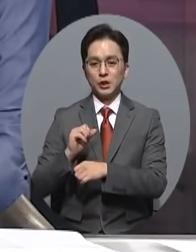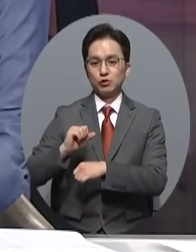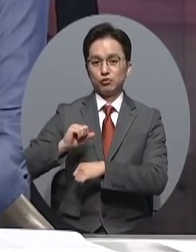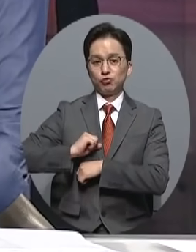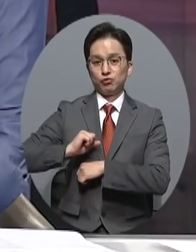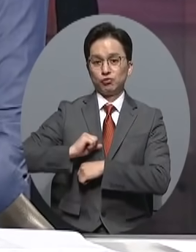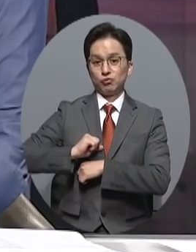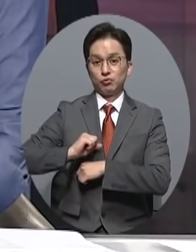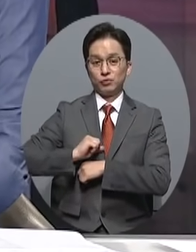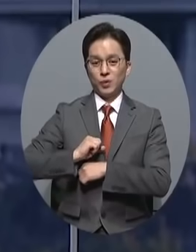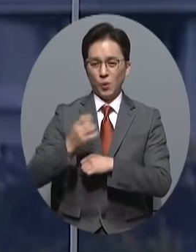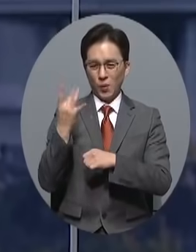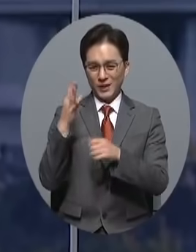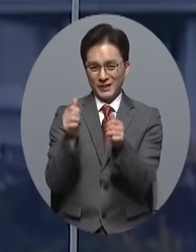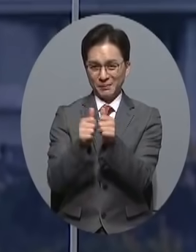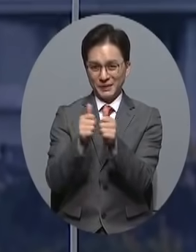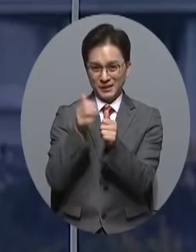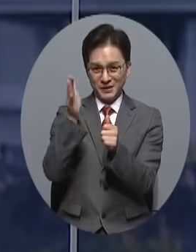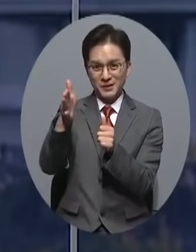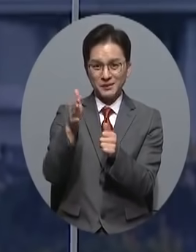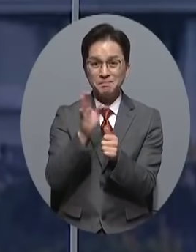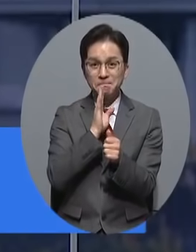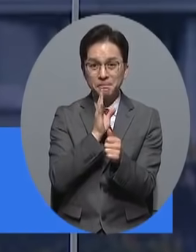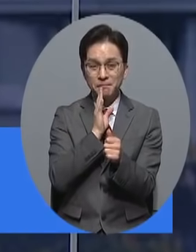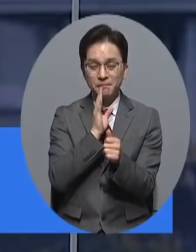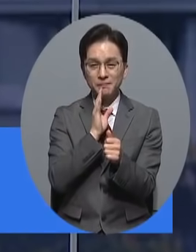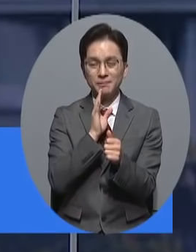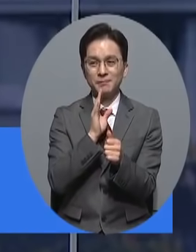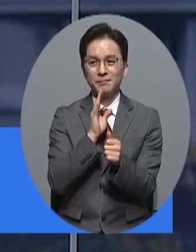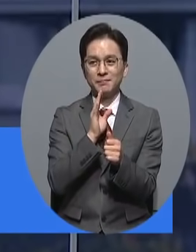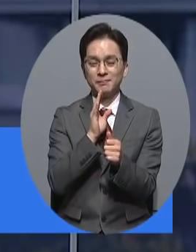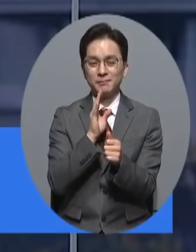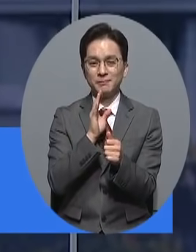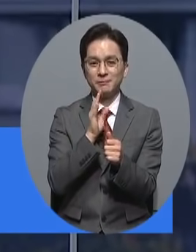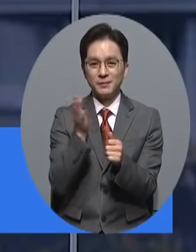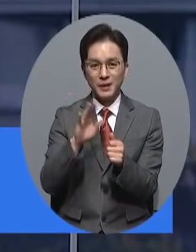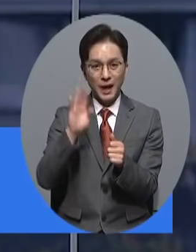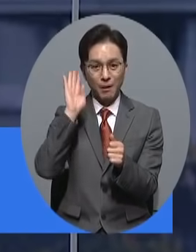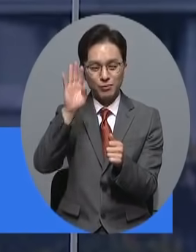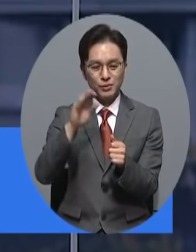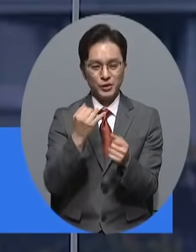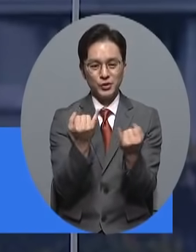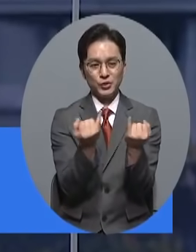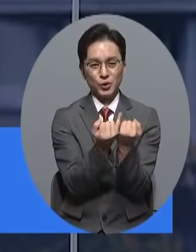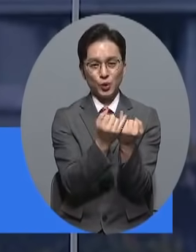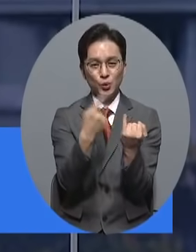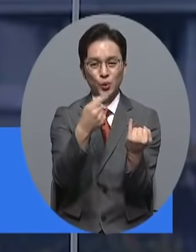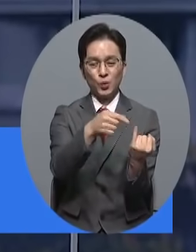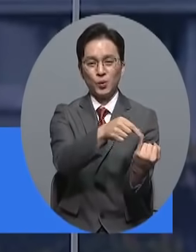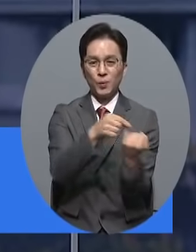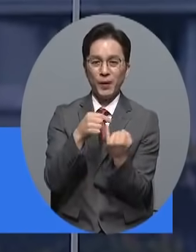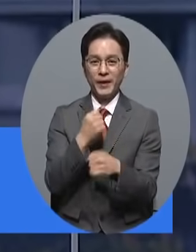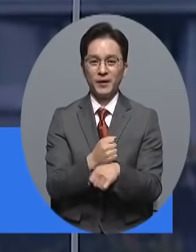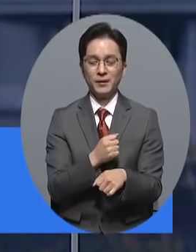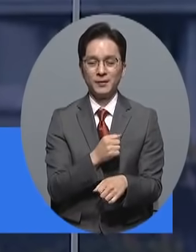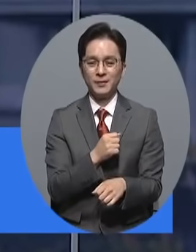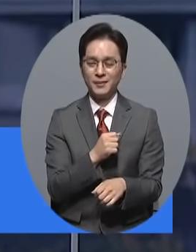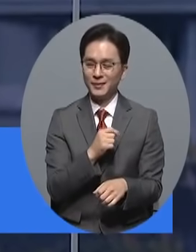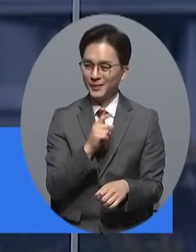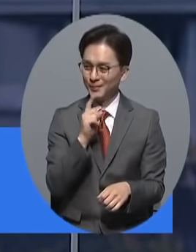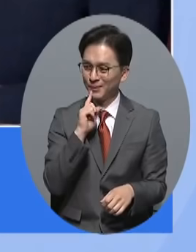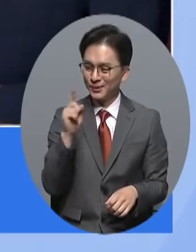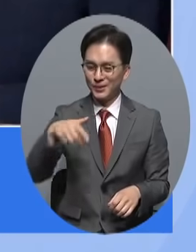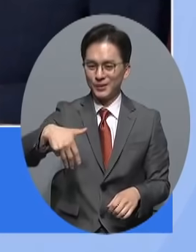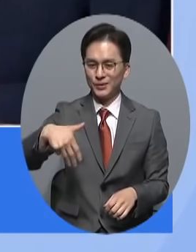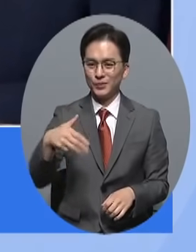그렇죠. 지금 그러니까 16살 이후부터는 굉장히 민감한 문제가 될 수가 있겠죠. 임기 5년제니까. 그런데 이제 제가 보기에